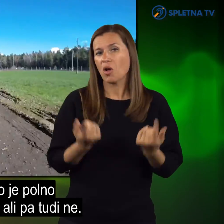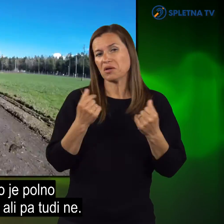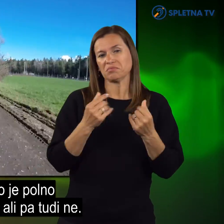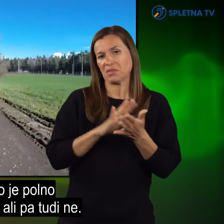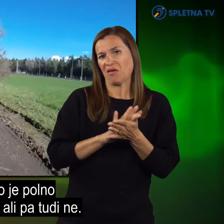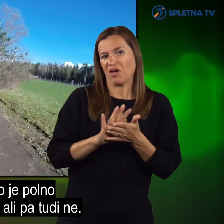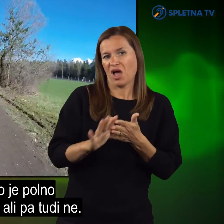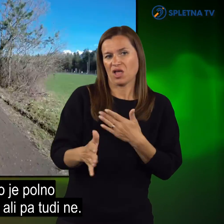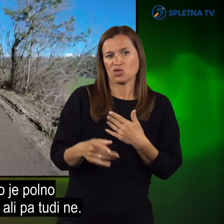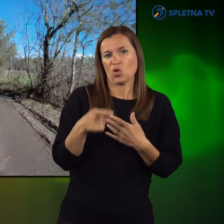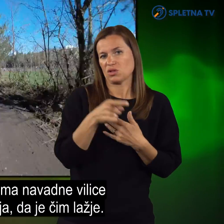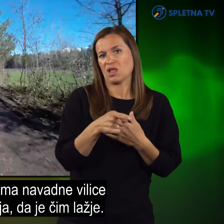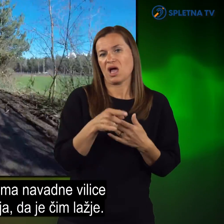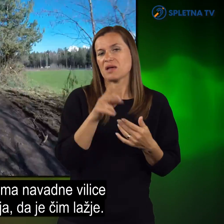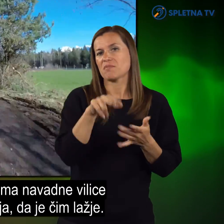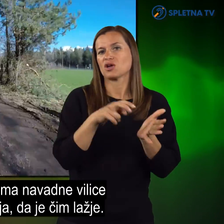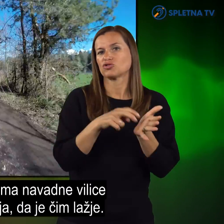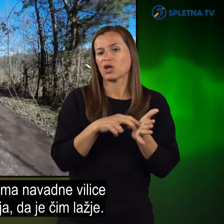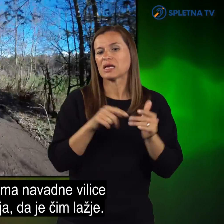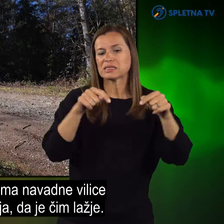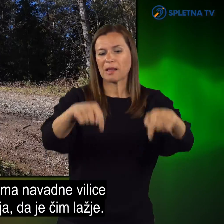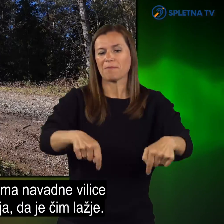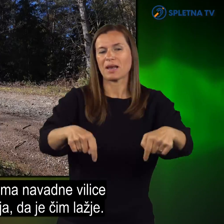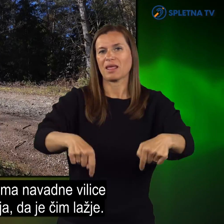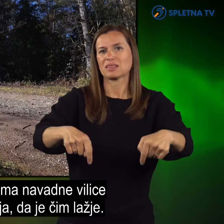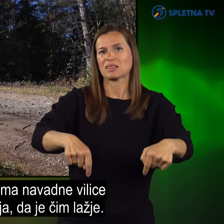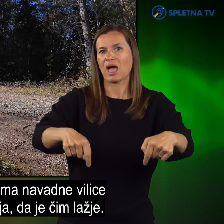je normalno, ta vidite še v bistvu ima še